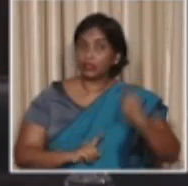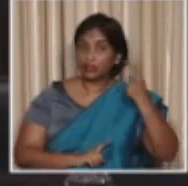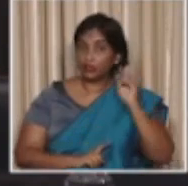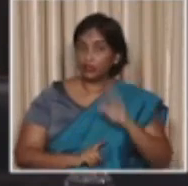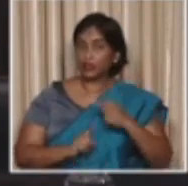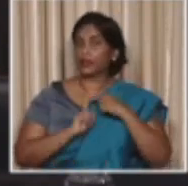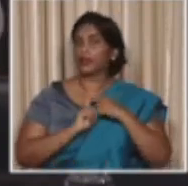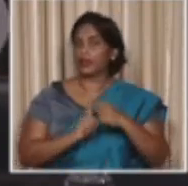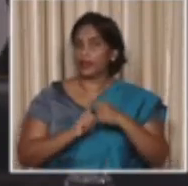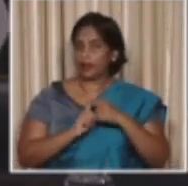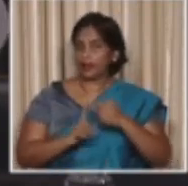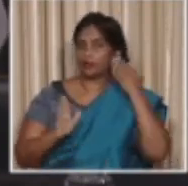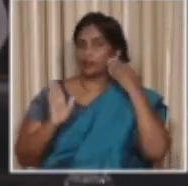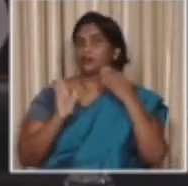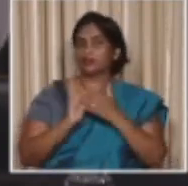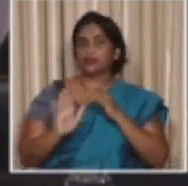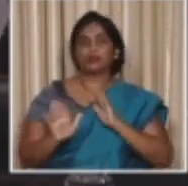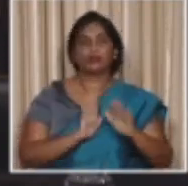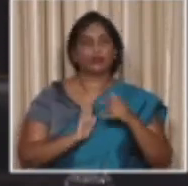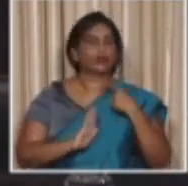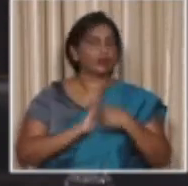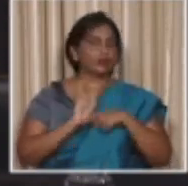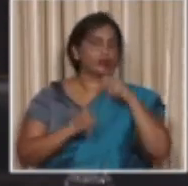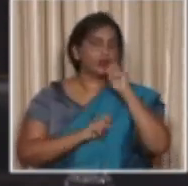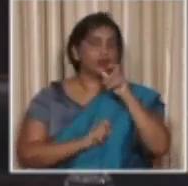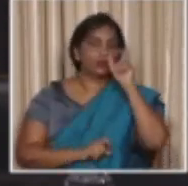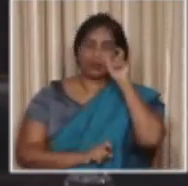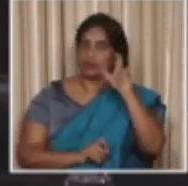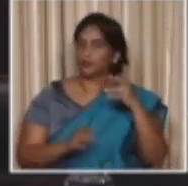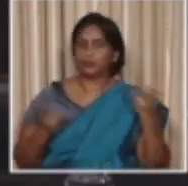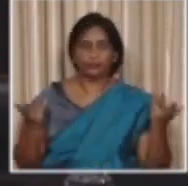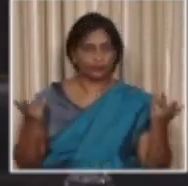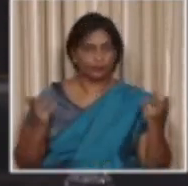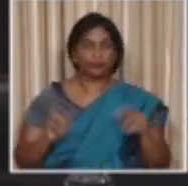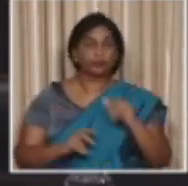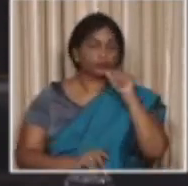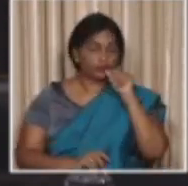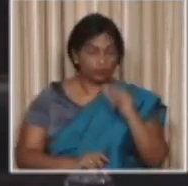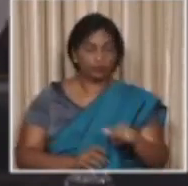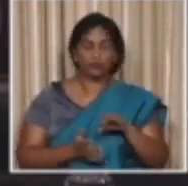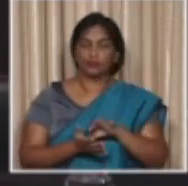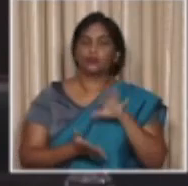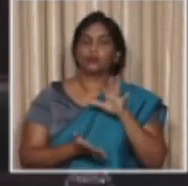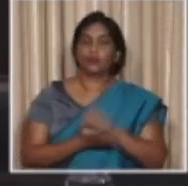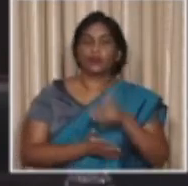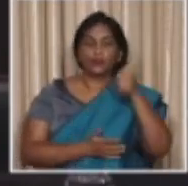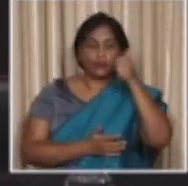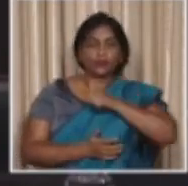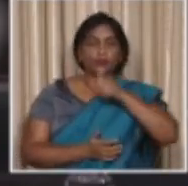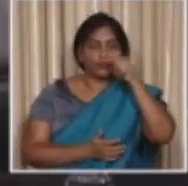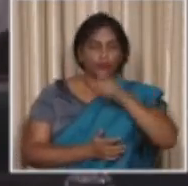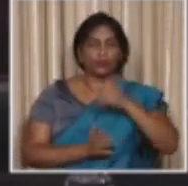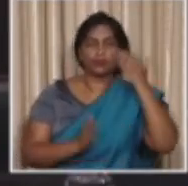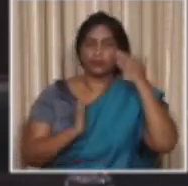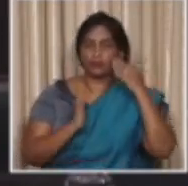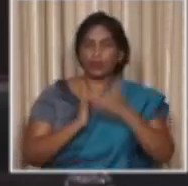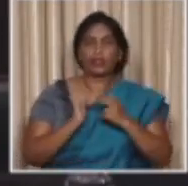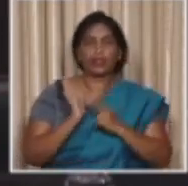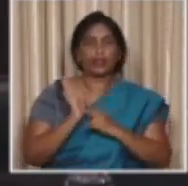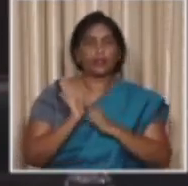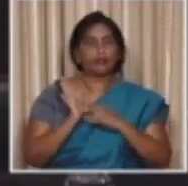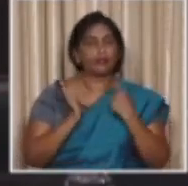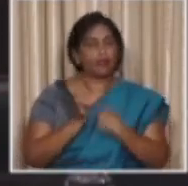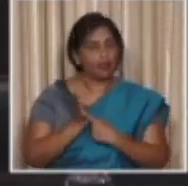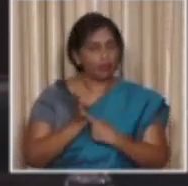වෙච්ච ඉලක්ක සහගත මෙහෙවීමක් මේ රටේ ජනතාව දකින්නේ නැහැ ඇත්තටම තියෙන්නේ වංචා දූෂණ පිළිබඳව NMR එක